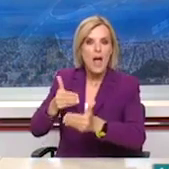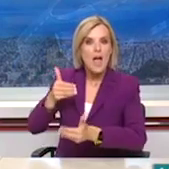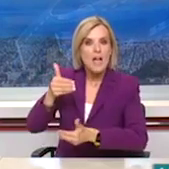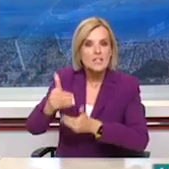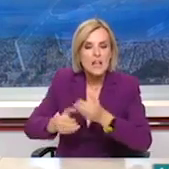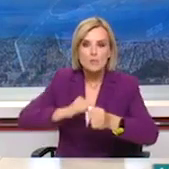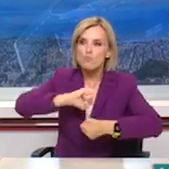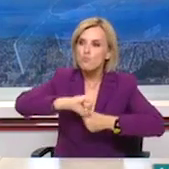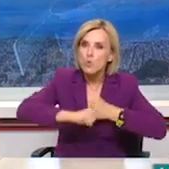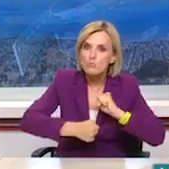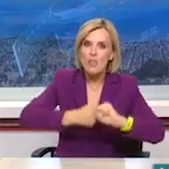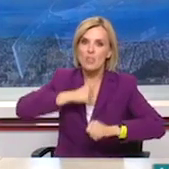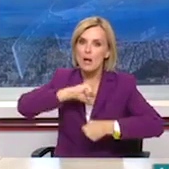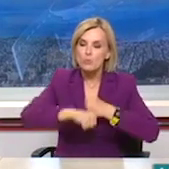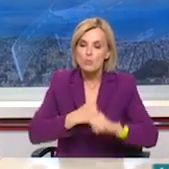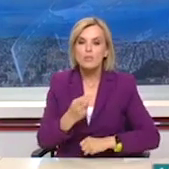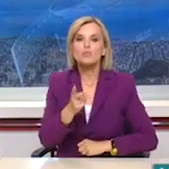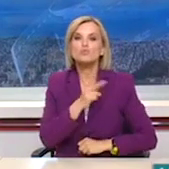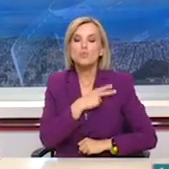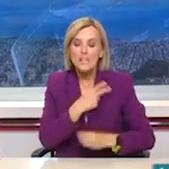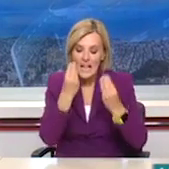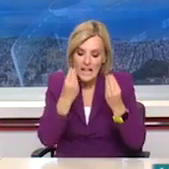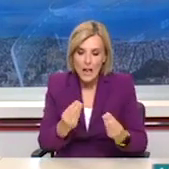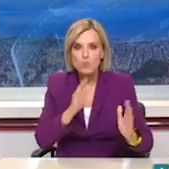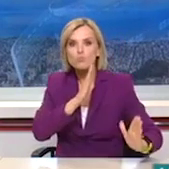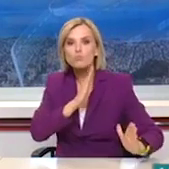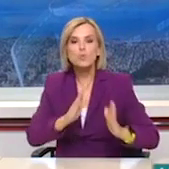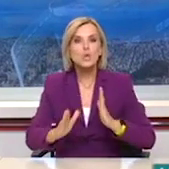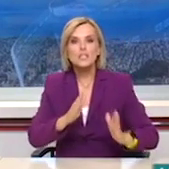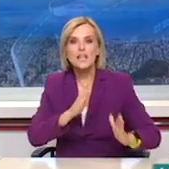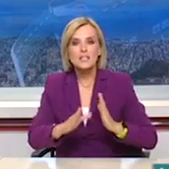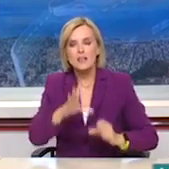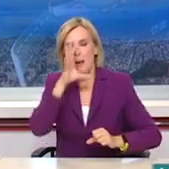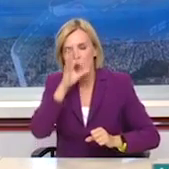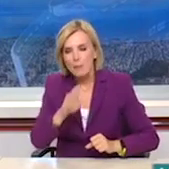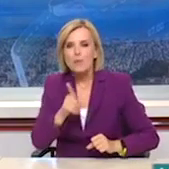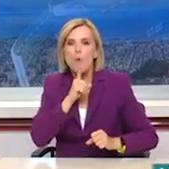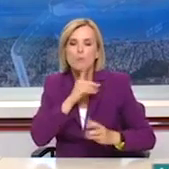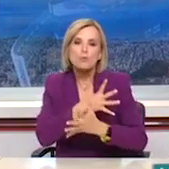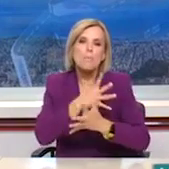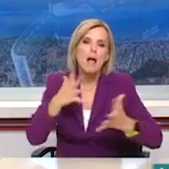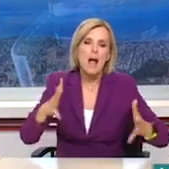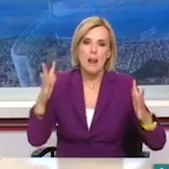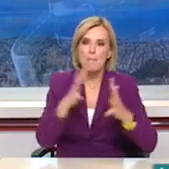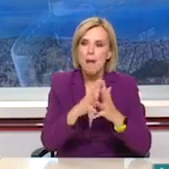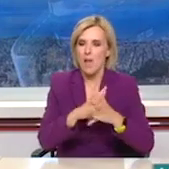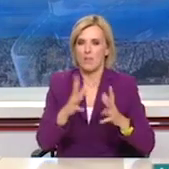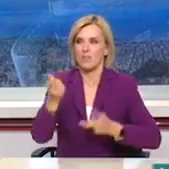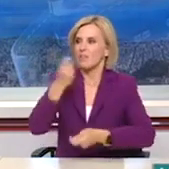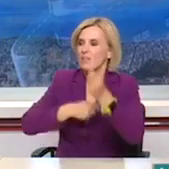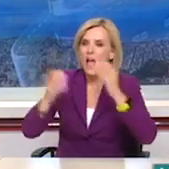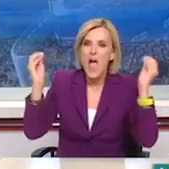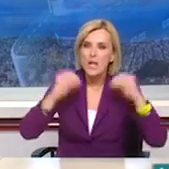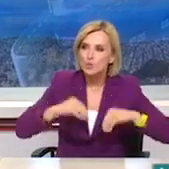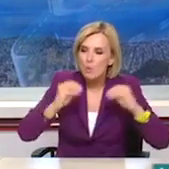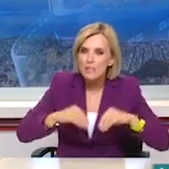προσπάθεια για όσο το δυνατόν καλύτερη προστασία του πληθυσμού σε ένα σωρό μεγάλες μάχες, όπως για την προμήθεια προστατευτικού εξοπλισμού, τον